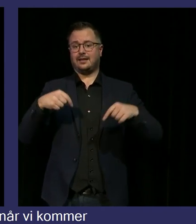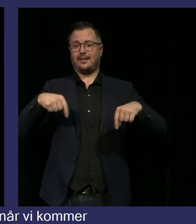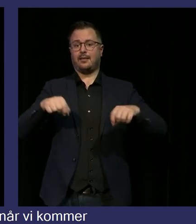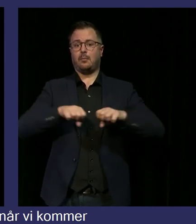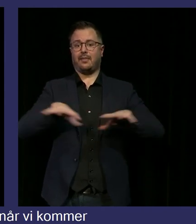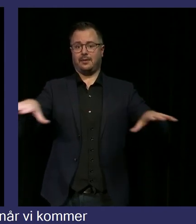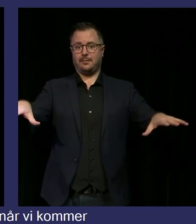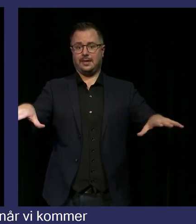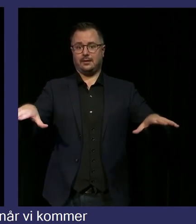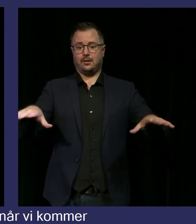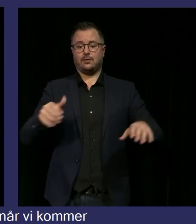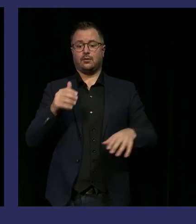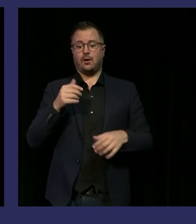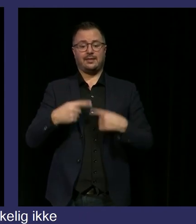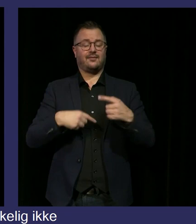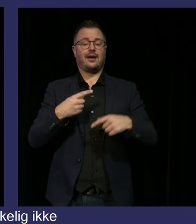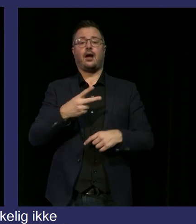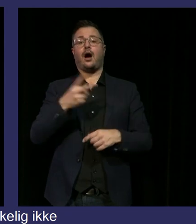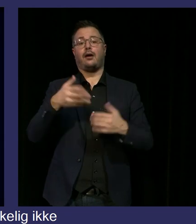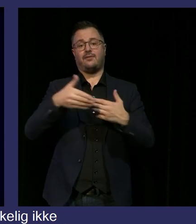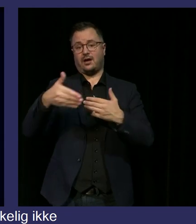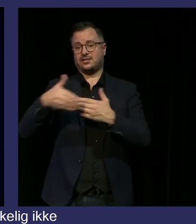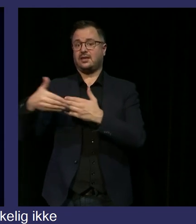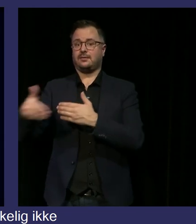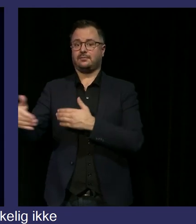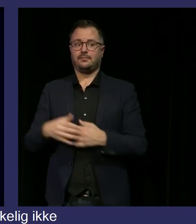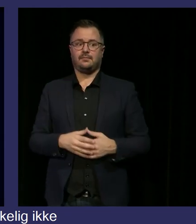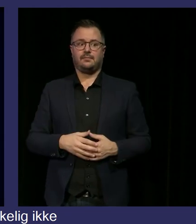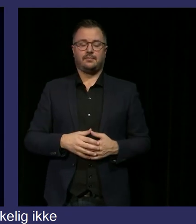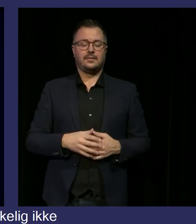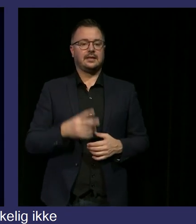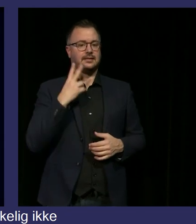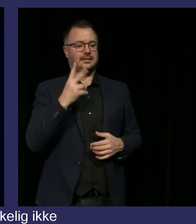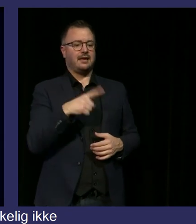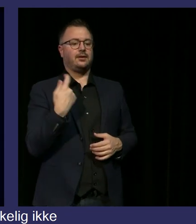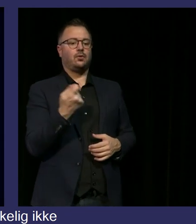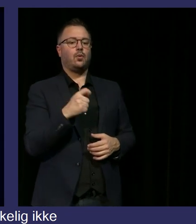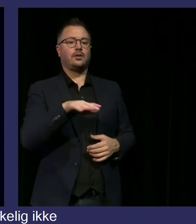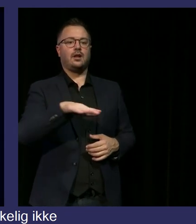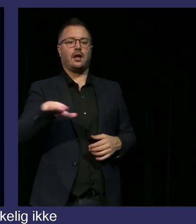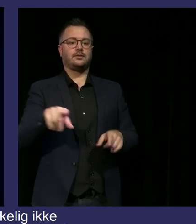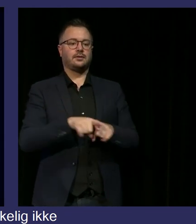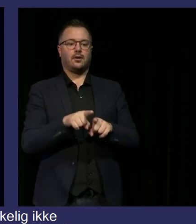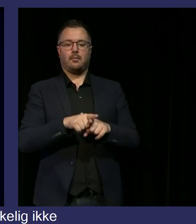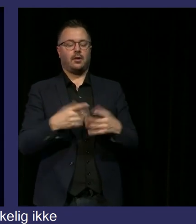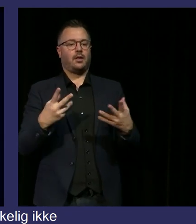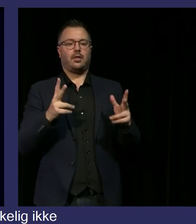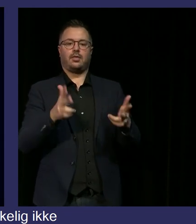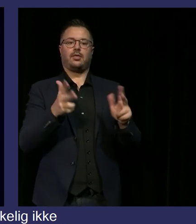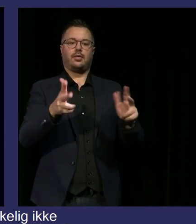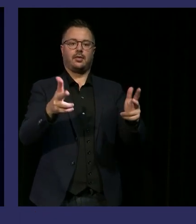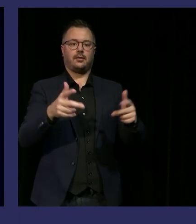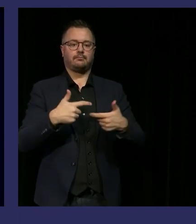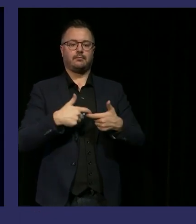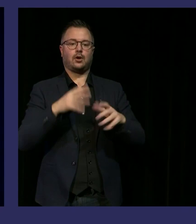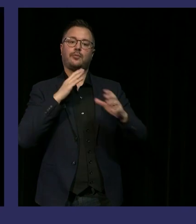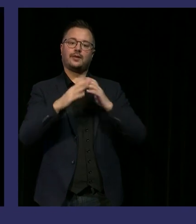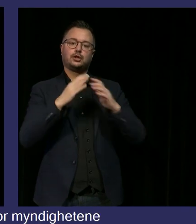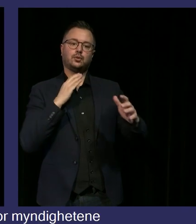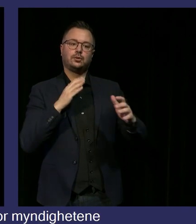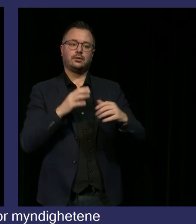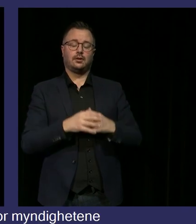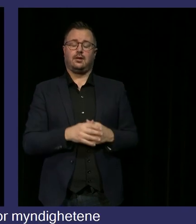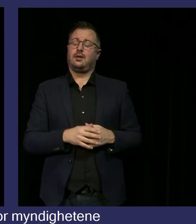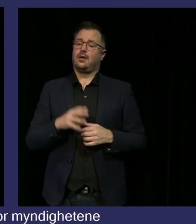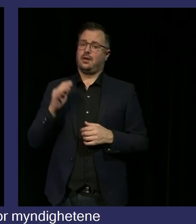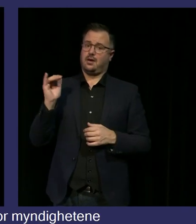kommer inn I andre faser senere. Ser man fra noen land at de virkelig ikke har fikset den biten, kommunikasjonsbiten? Ja,